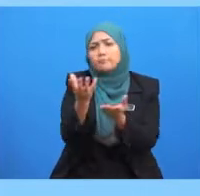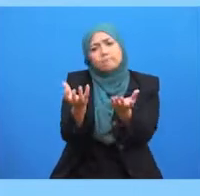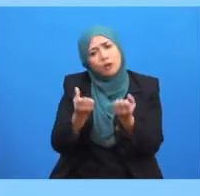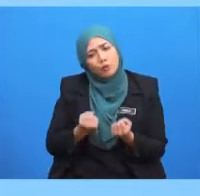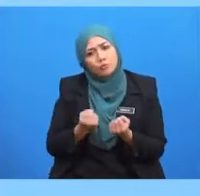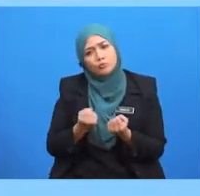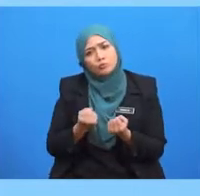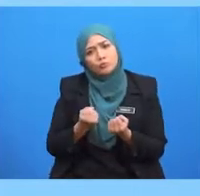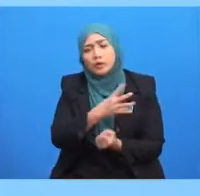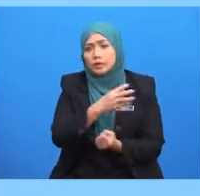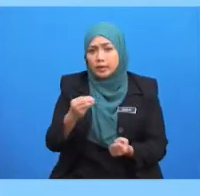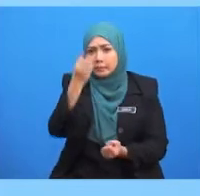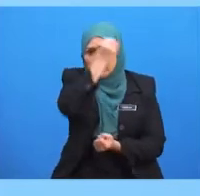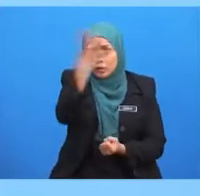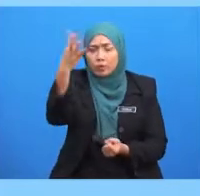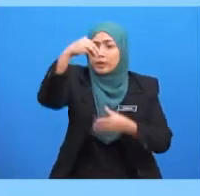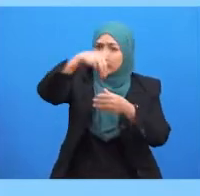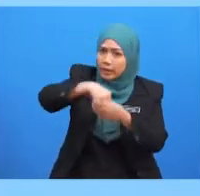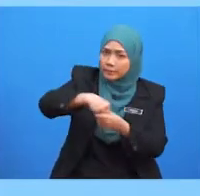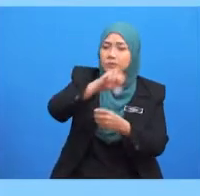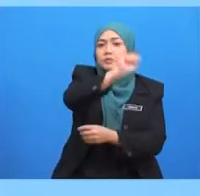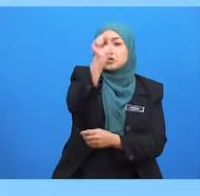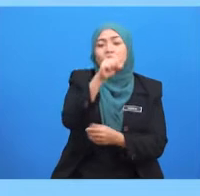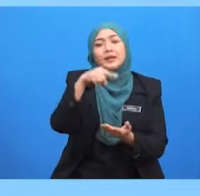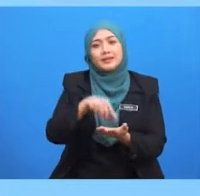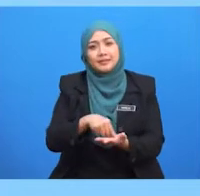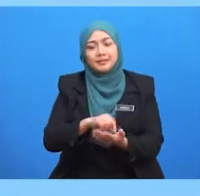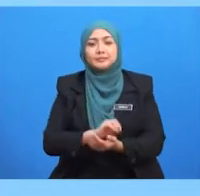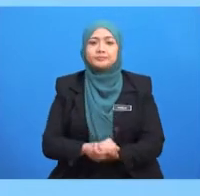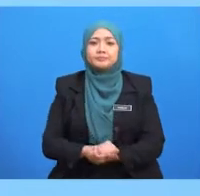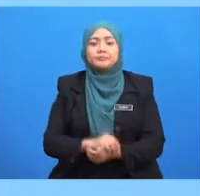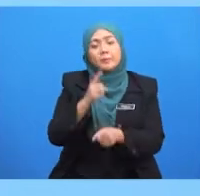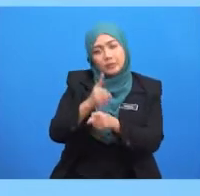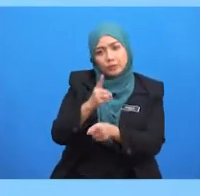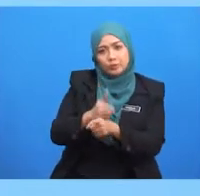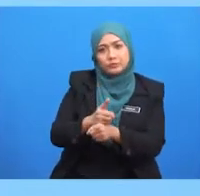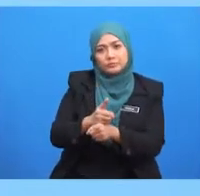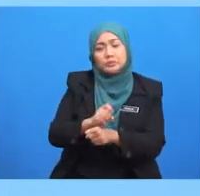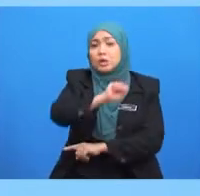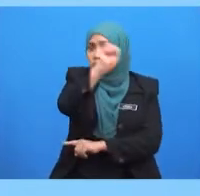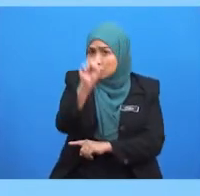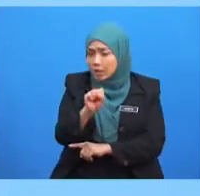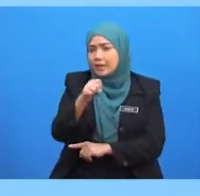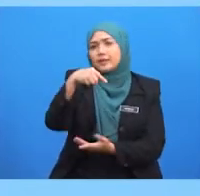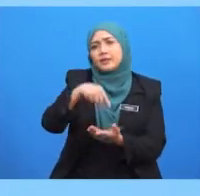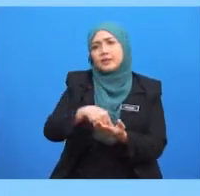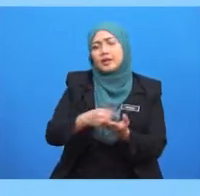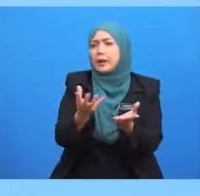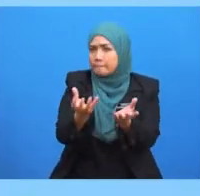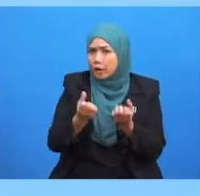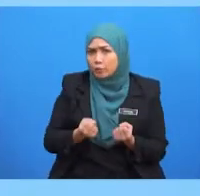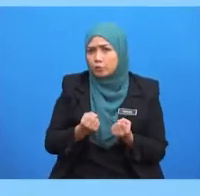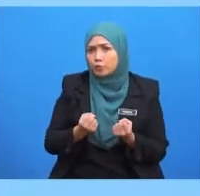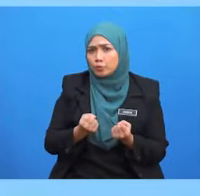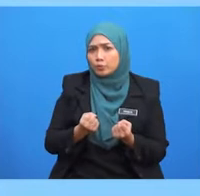maklumat yang diberikan dalam soal lain ini betul soal lain ini berkehendak